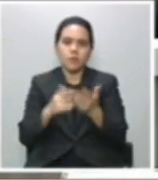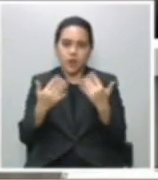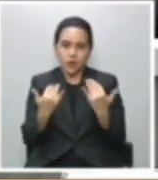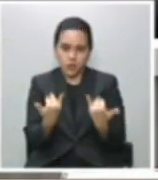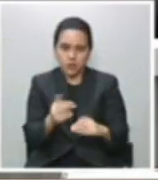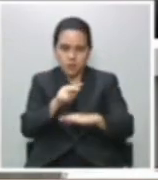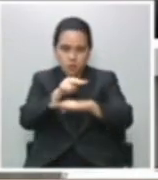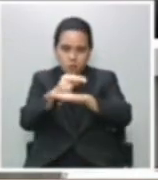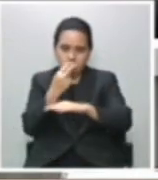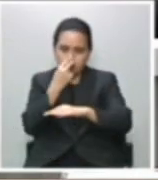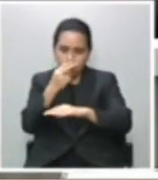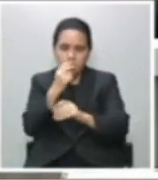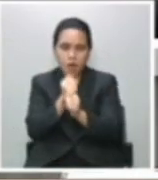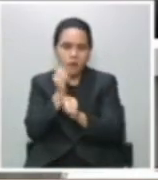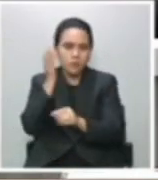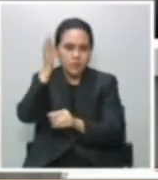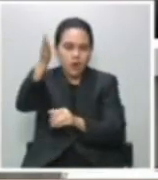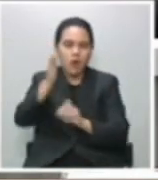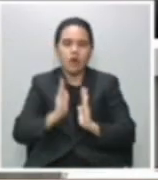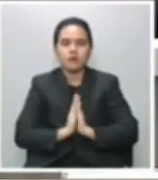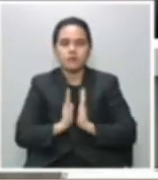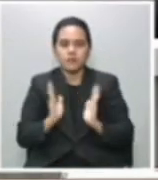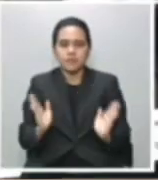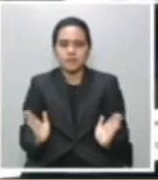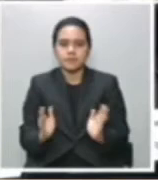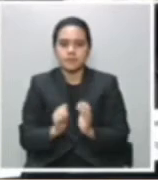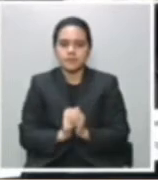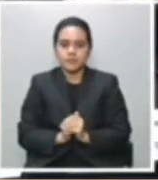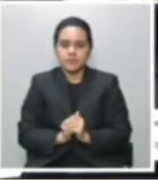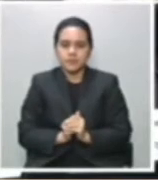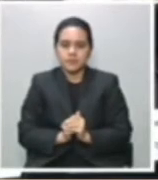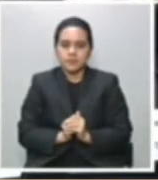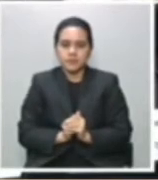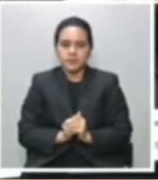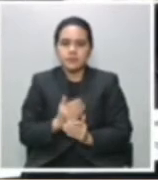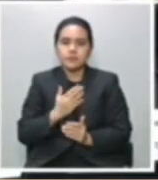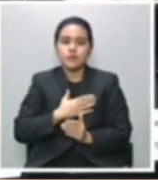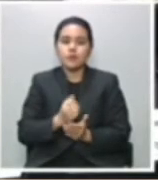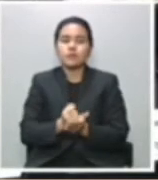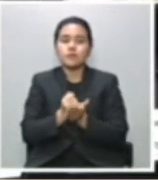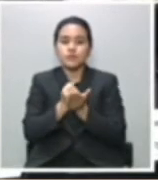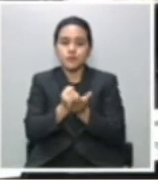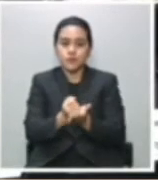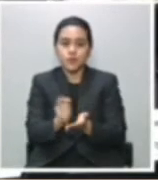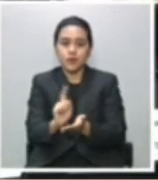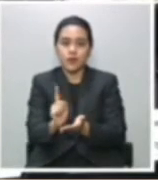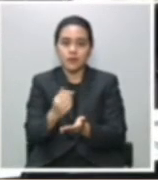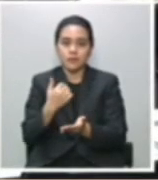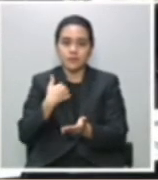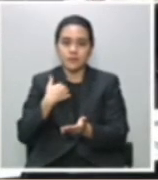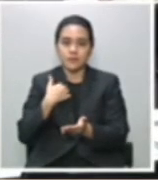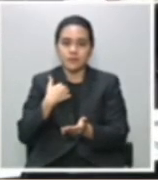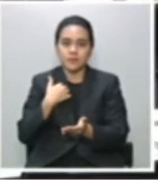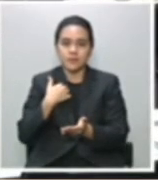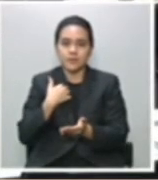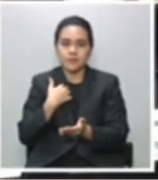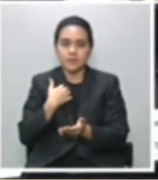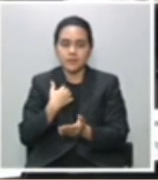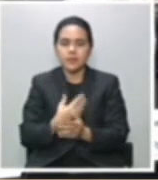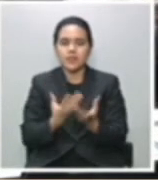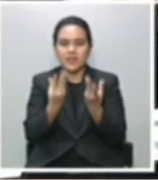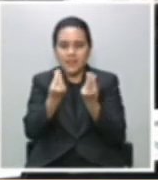ำงานของท่านต่อไปขอบคุณมากครับท่านประธาน ครับผมจะช่วยท่านวิวัฒน์ชัยนะครับจะเอากระทู้พร้อมในภาพส่งไปครับ